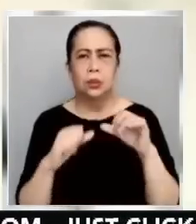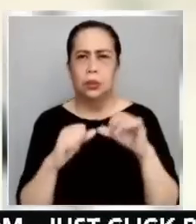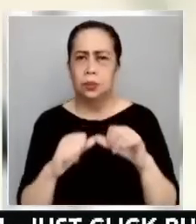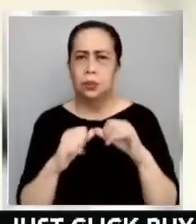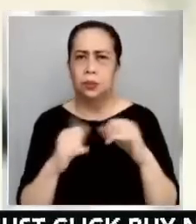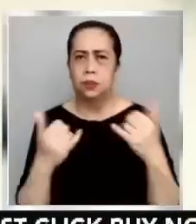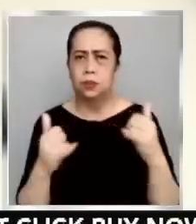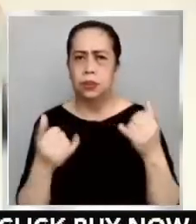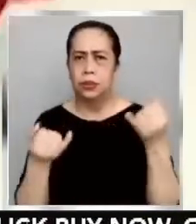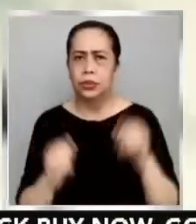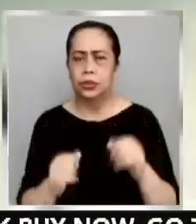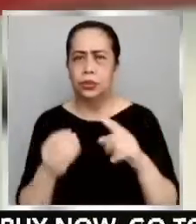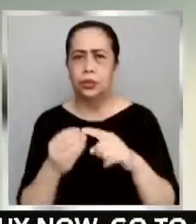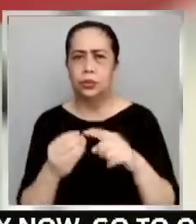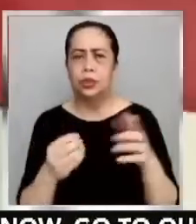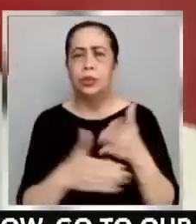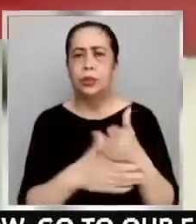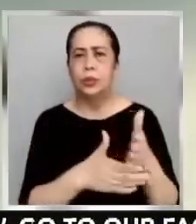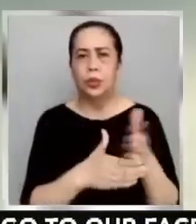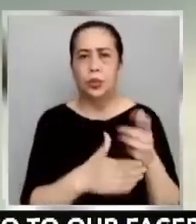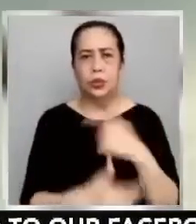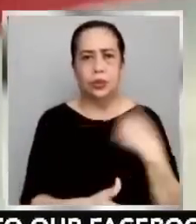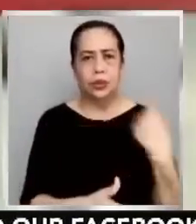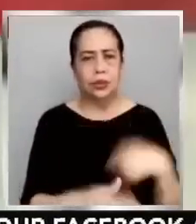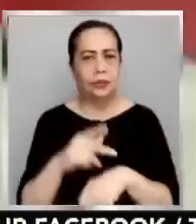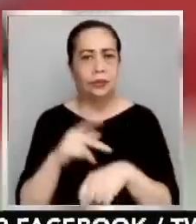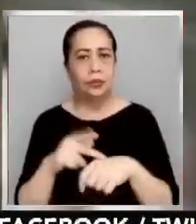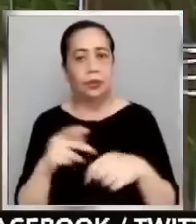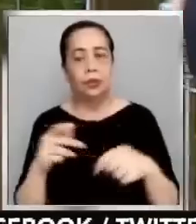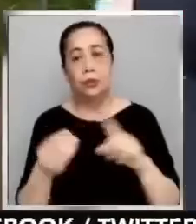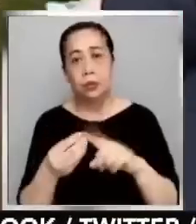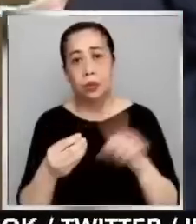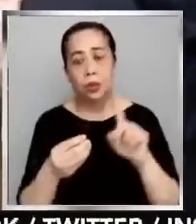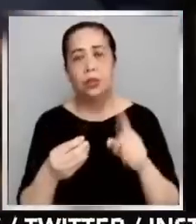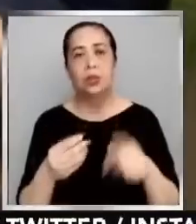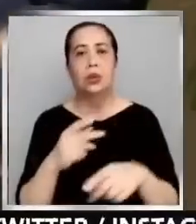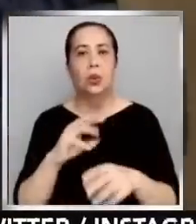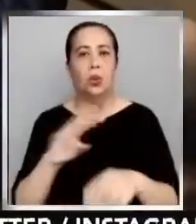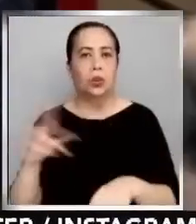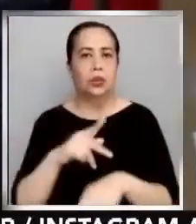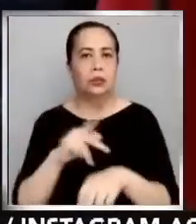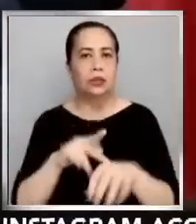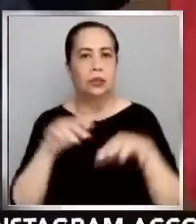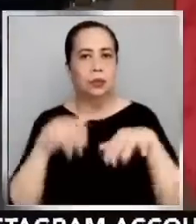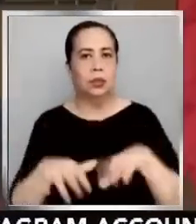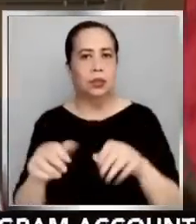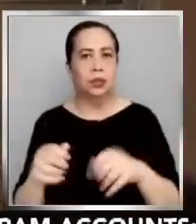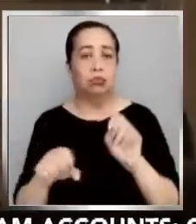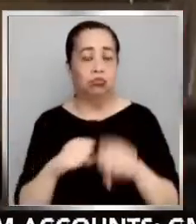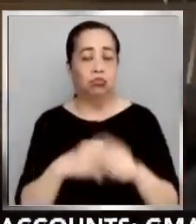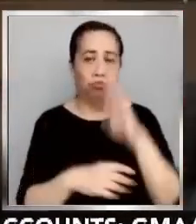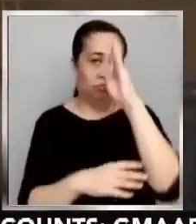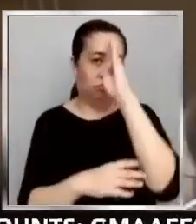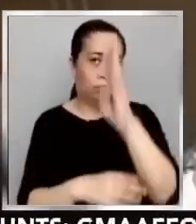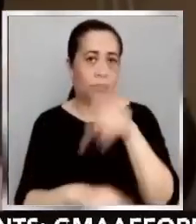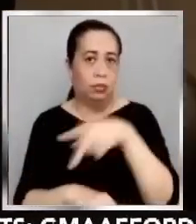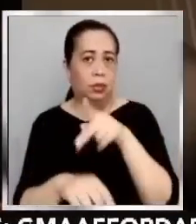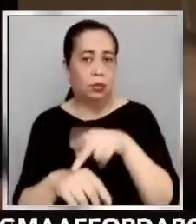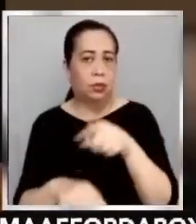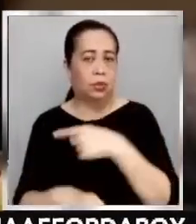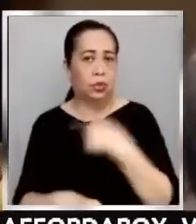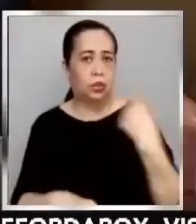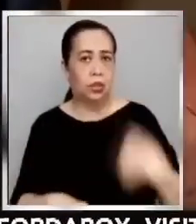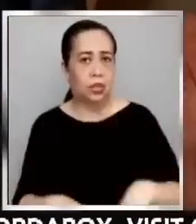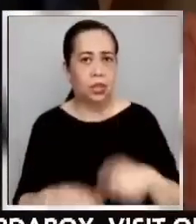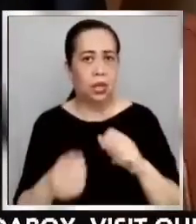sa pagitan ng Pilipinas at China sa West Philippine Sea. Kaya paprangkahin na raw ng Pilipinas ang China sa